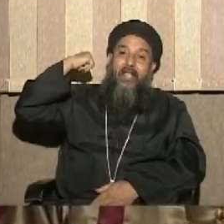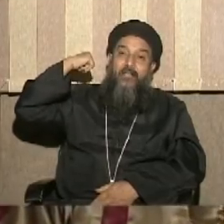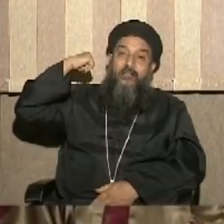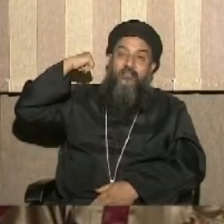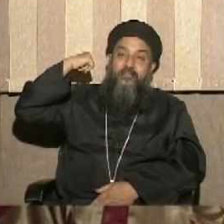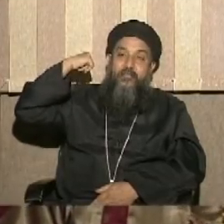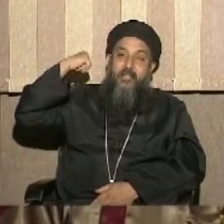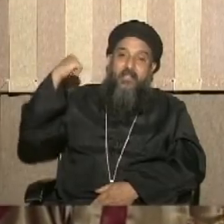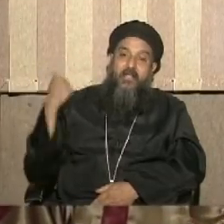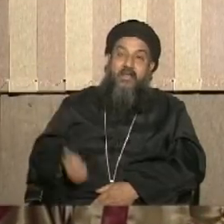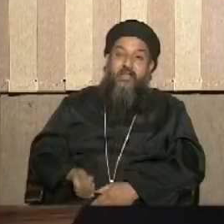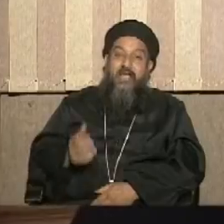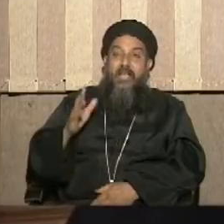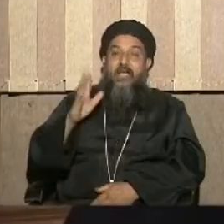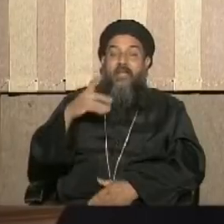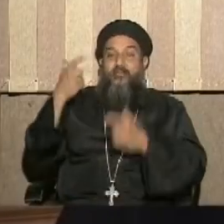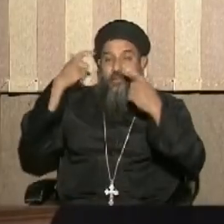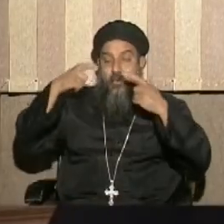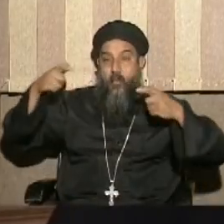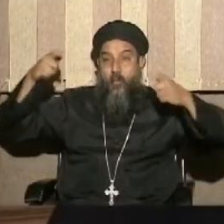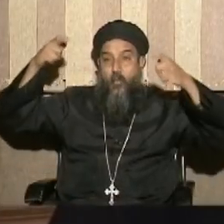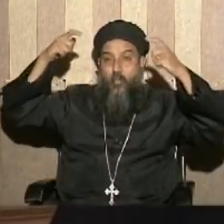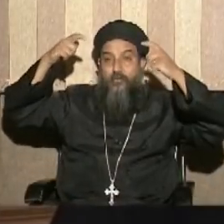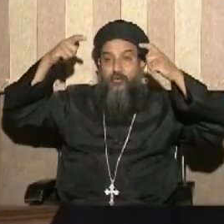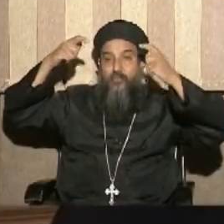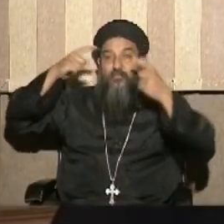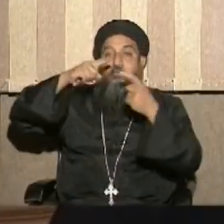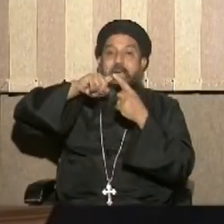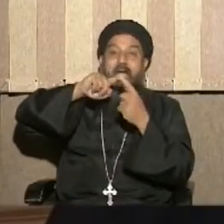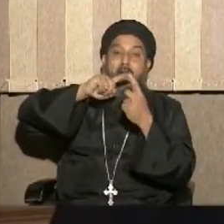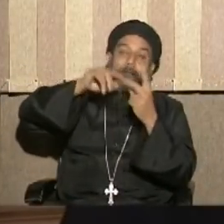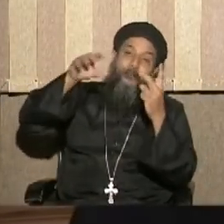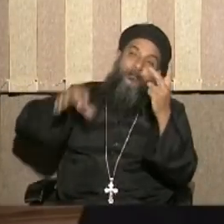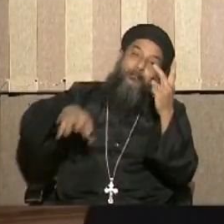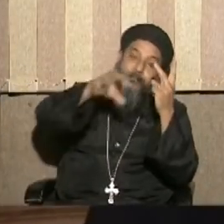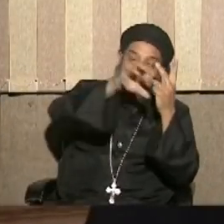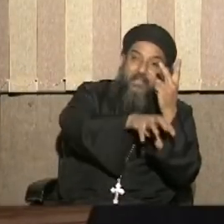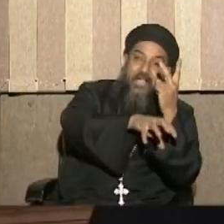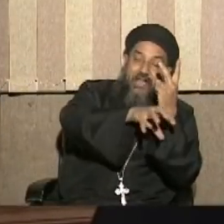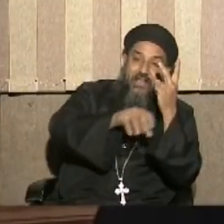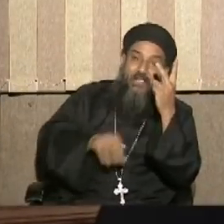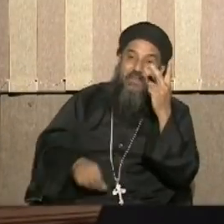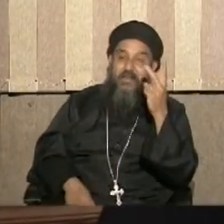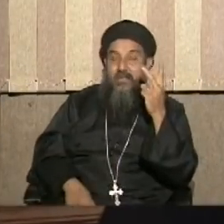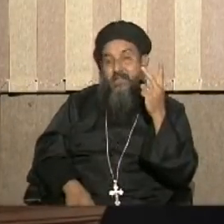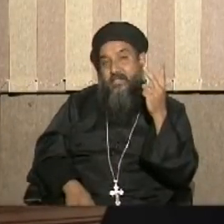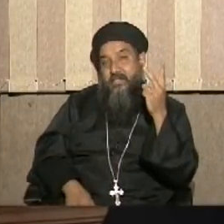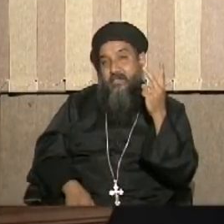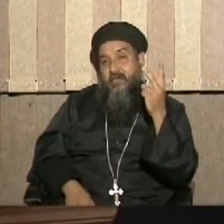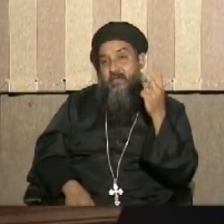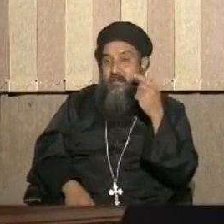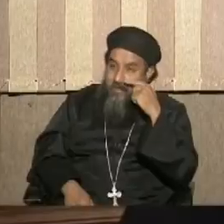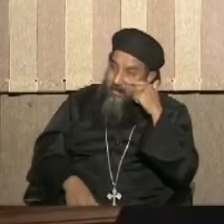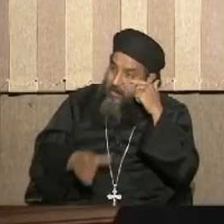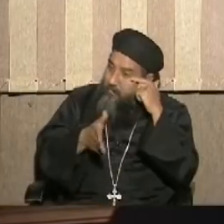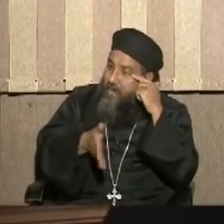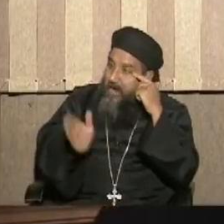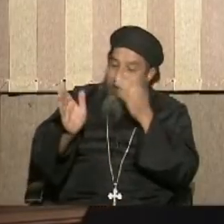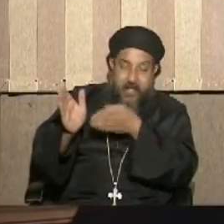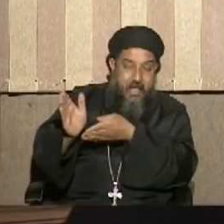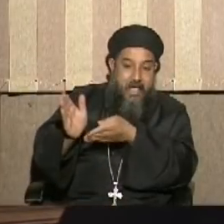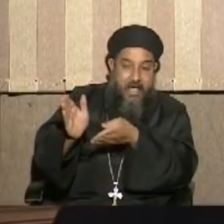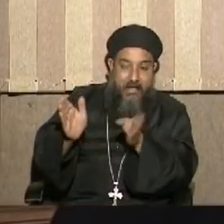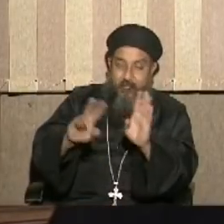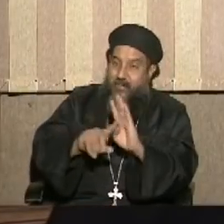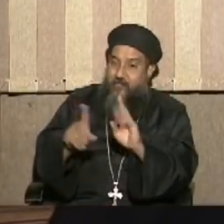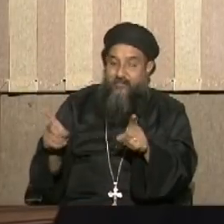ايوه، موضوع الانبا غريغوريوس. الانبا غريغوريوس اللاهوتي كان بيرعى الكنيسه لحد ما المجمع اعترض